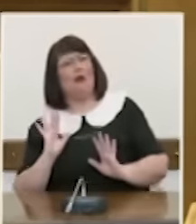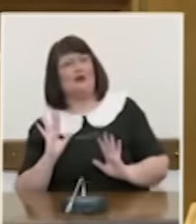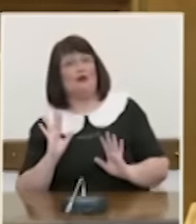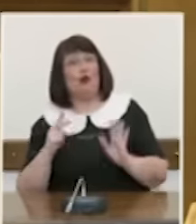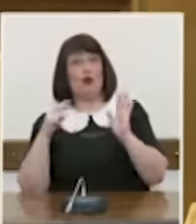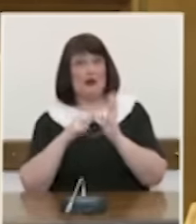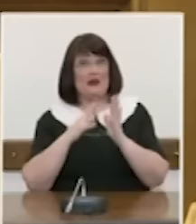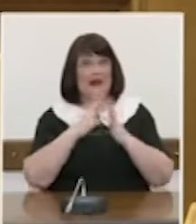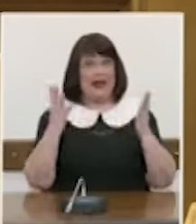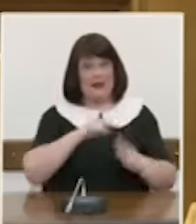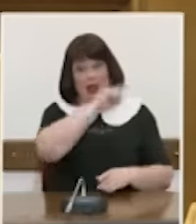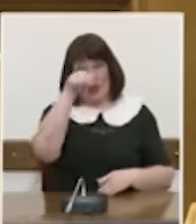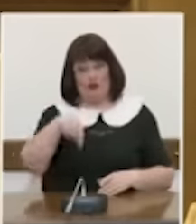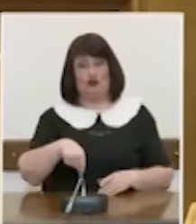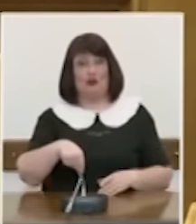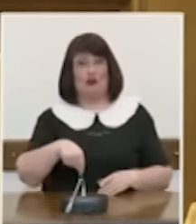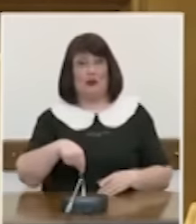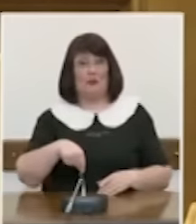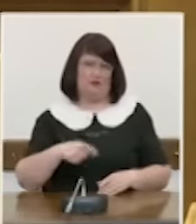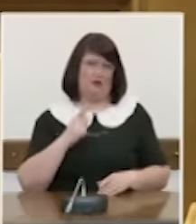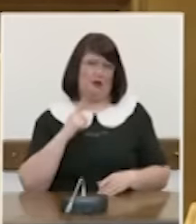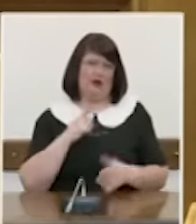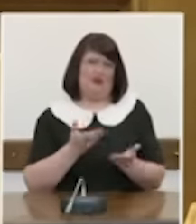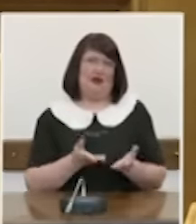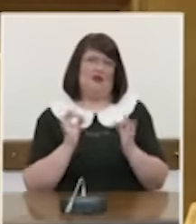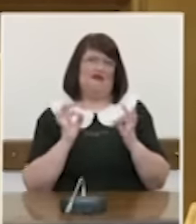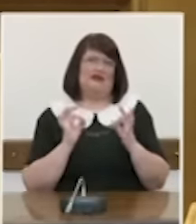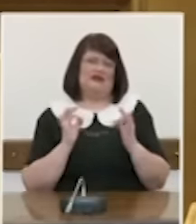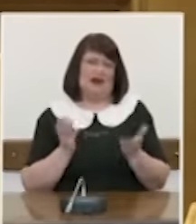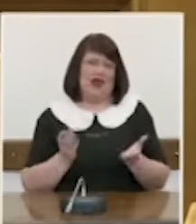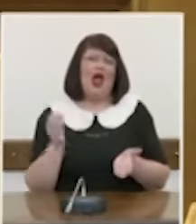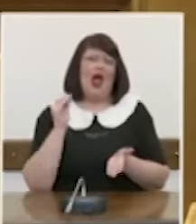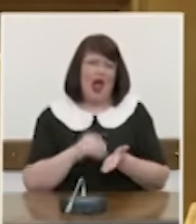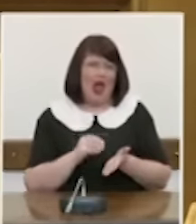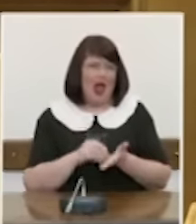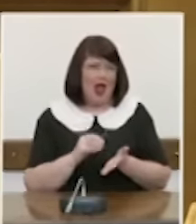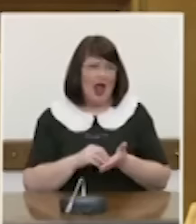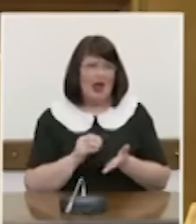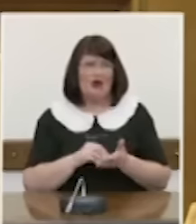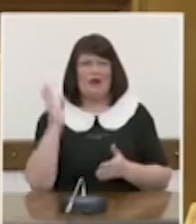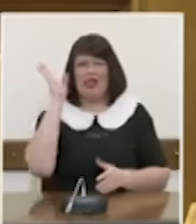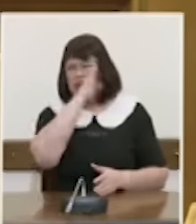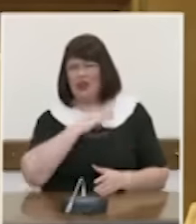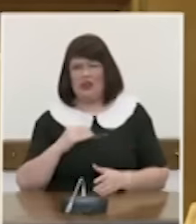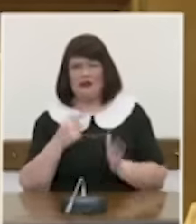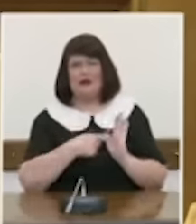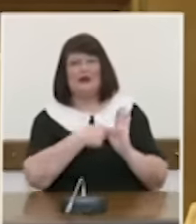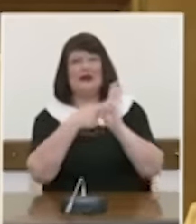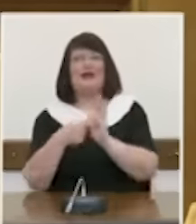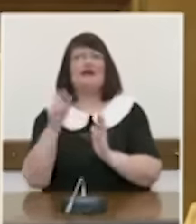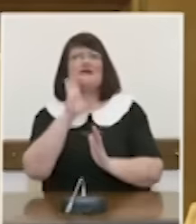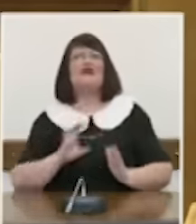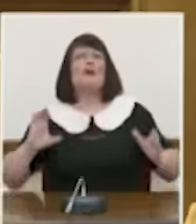2019. Καμιά έκπληξη. Απλά ένας ακόμα φερεντζές για να δείξει η Κομισιόν